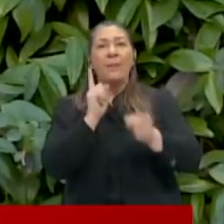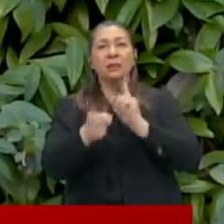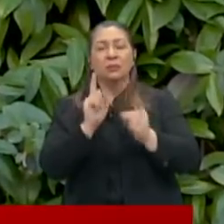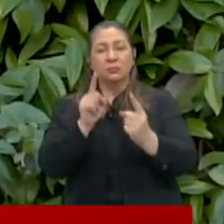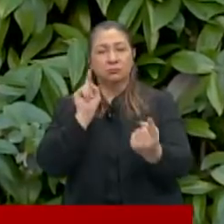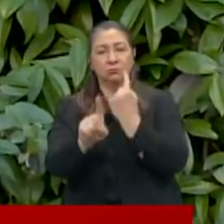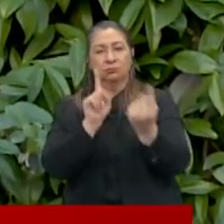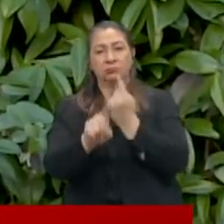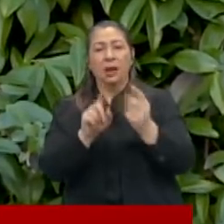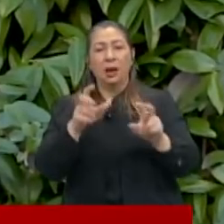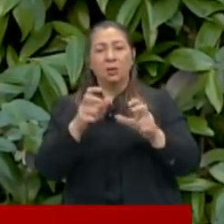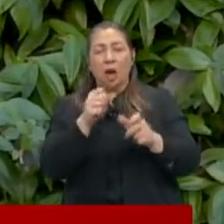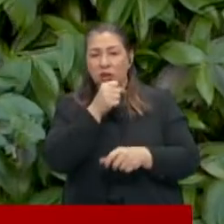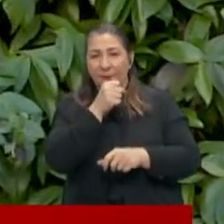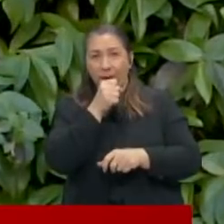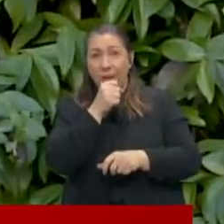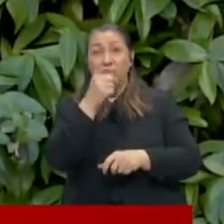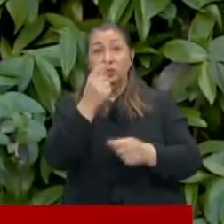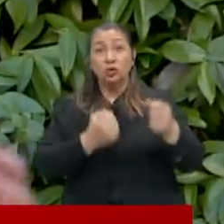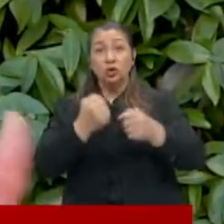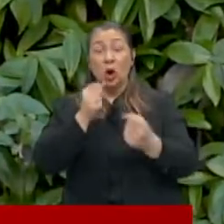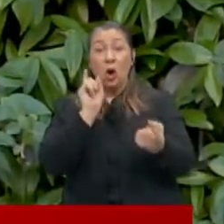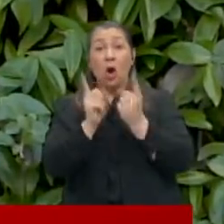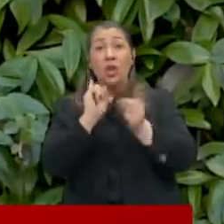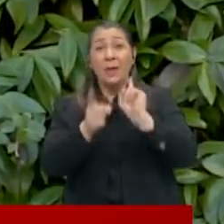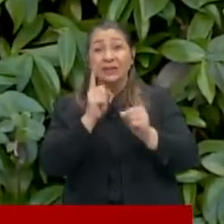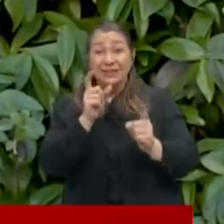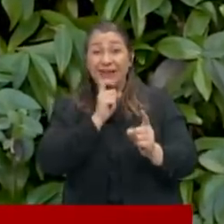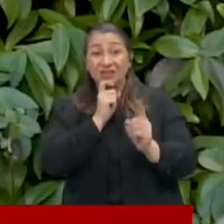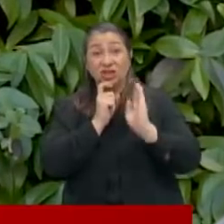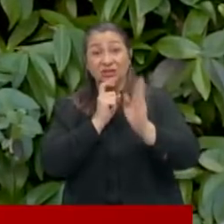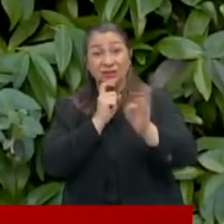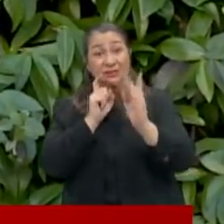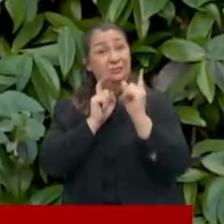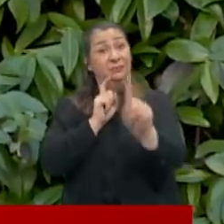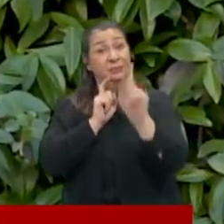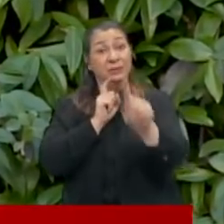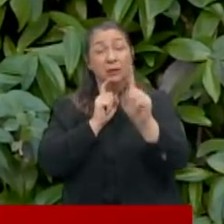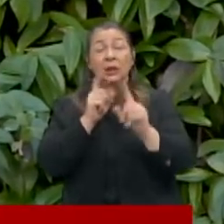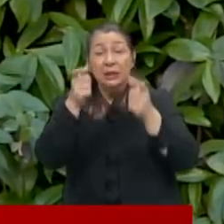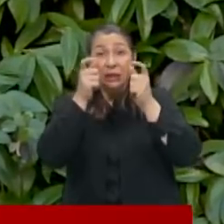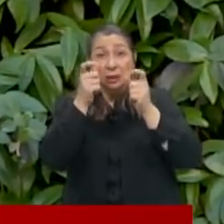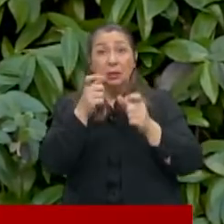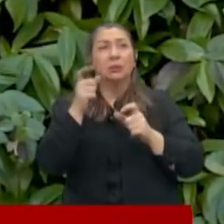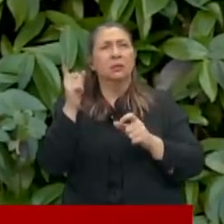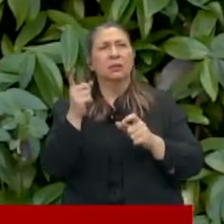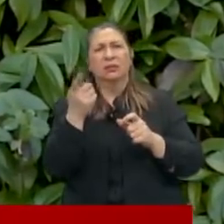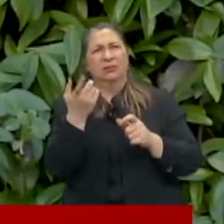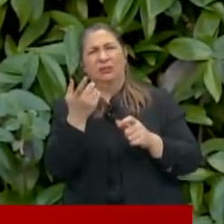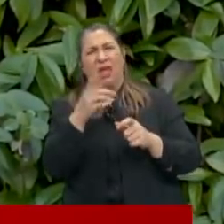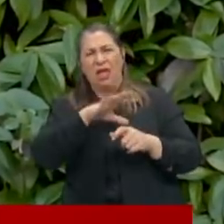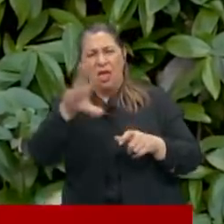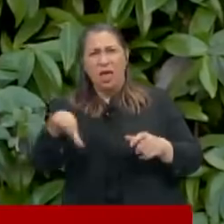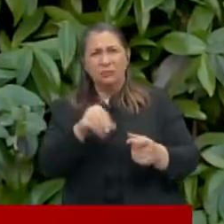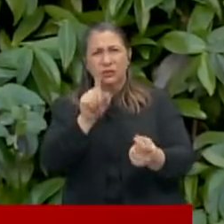girmiş. Radyodan anons yapıyorlarmış. Bir sürücü otobanda ters yönde. Aman dikkatli olun. Temel de demiş ki ne birisi